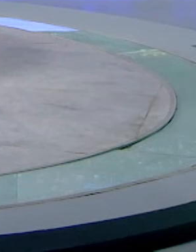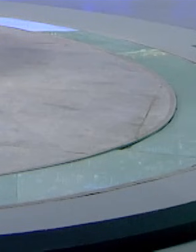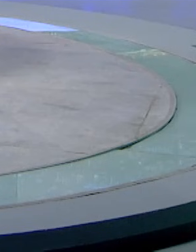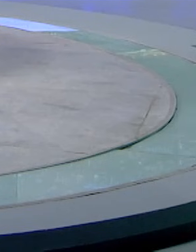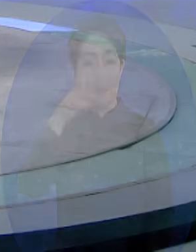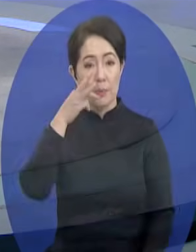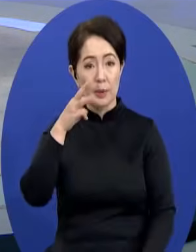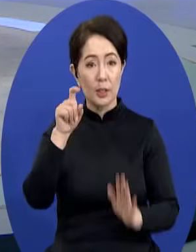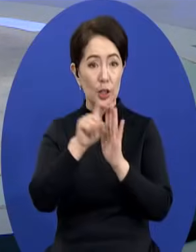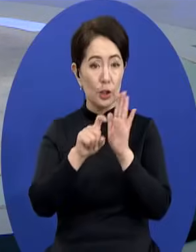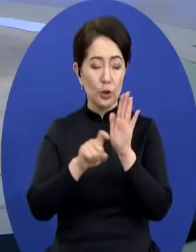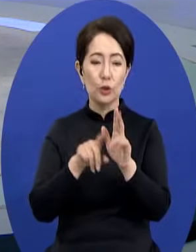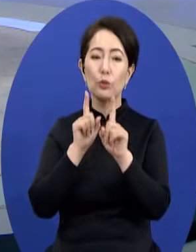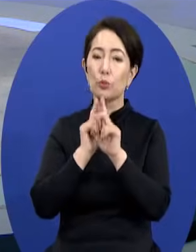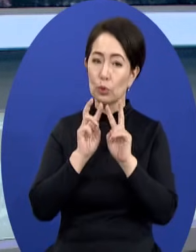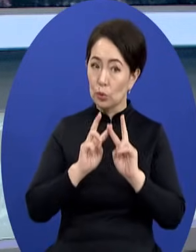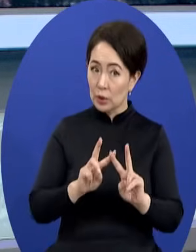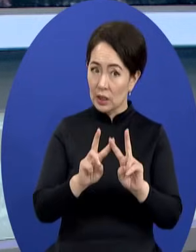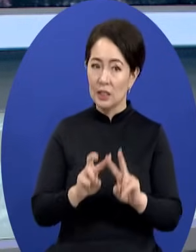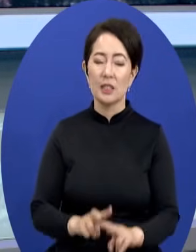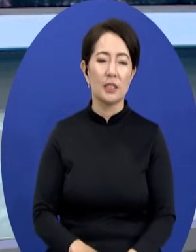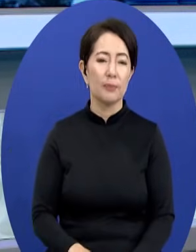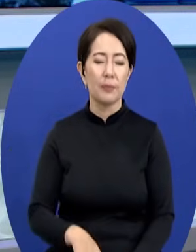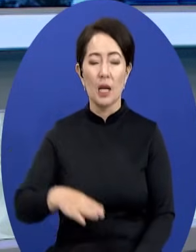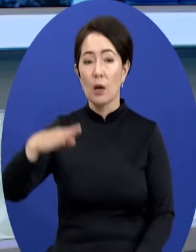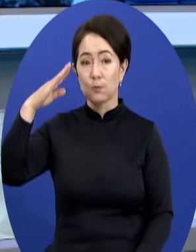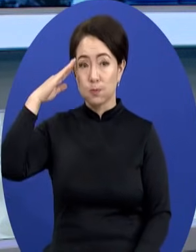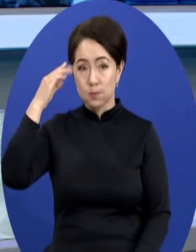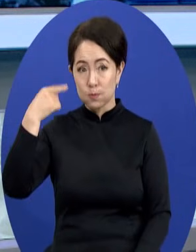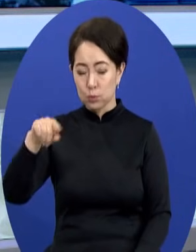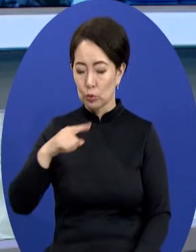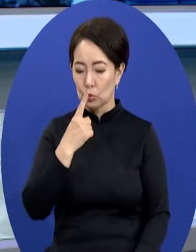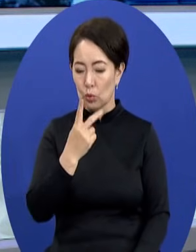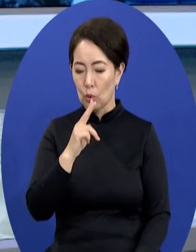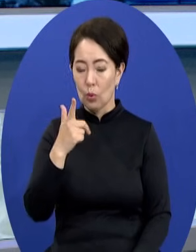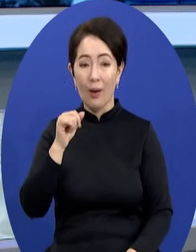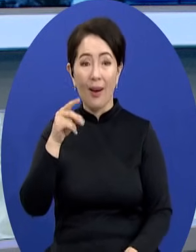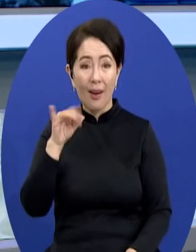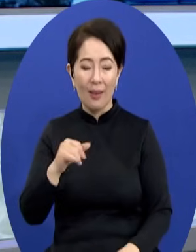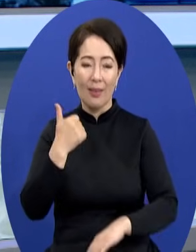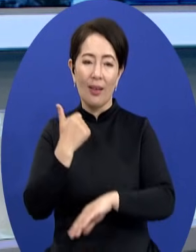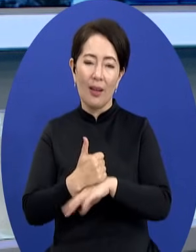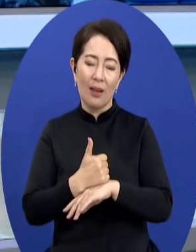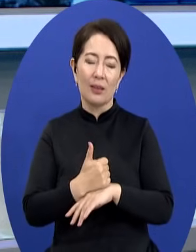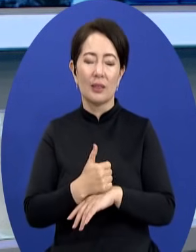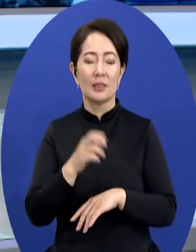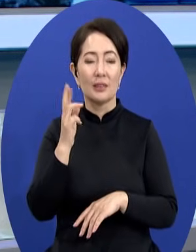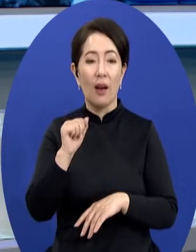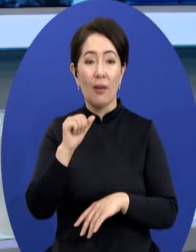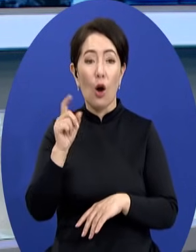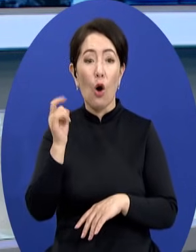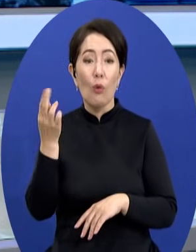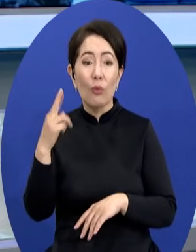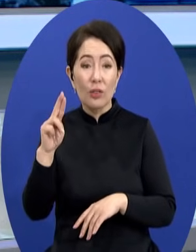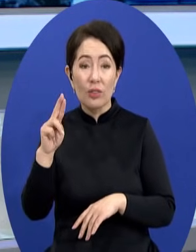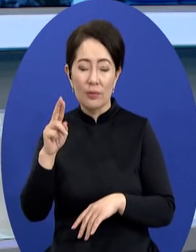Цагийн хурд мэдээллийн хөтөлбөр хөргөлжилж байна. Зэлфик төчний 123 дугаар ангийн ахлах ахлагч Даваж амц Ховд аймгаас гүйлтэй эхлүүлсэн